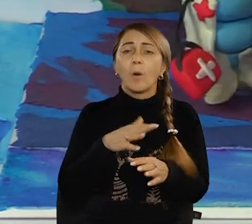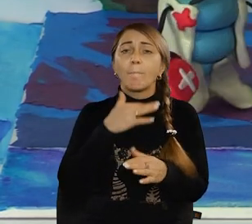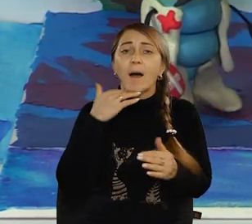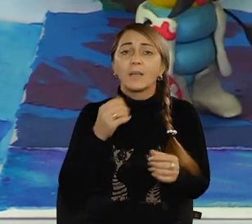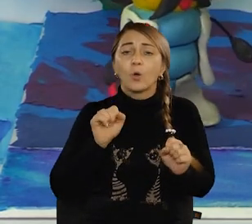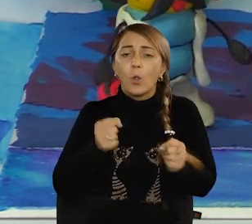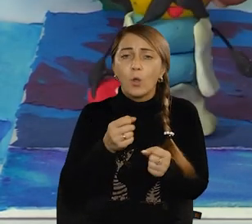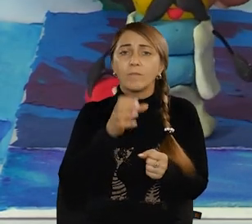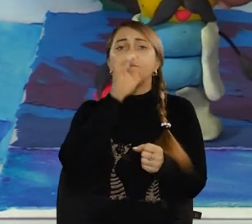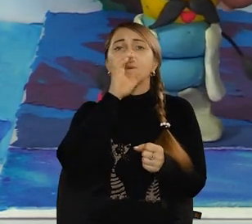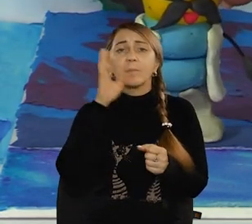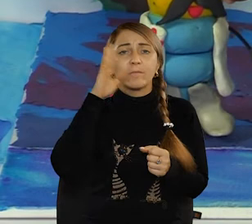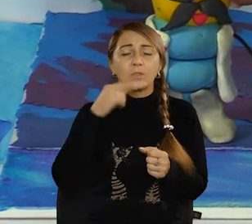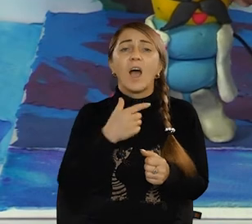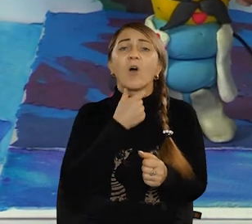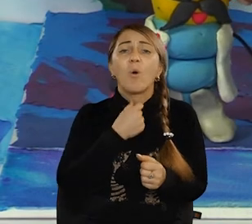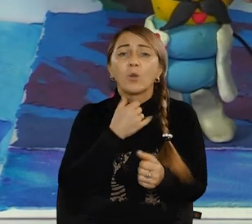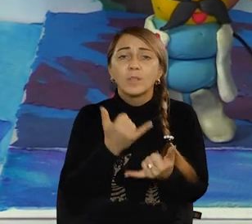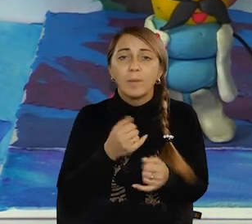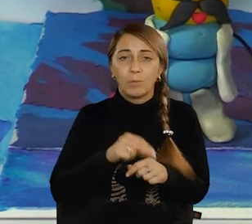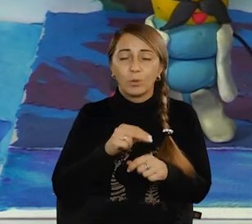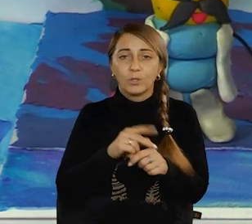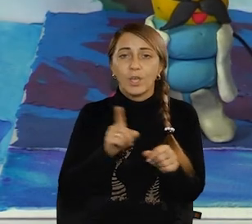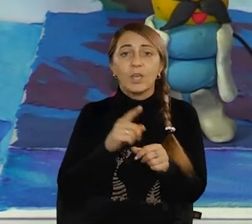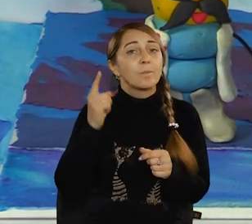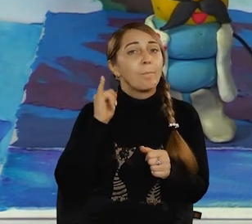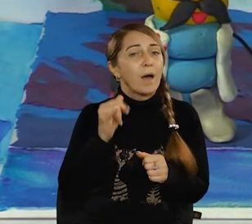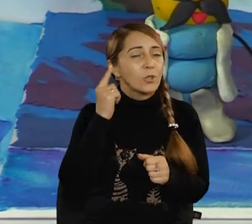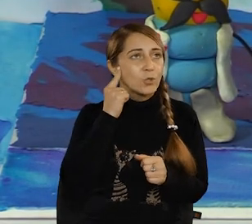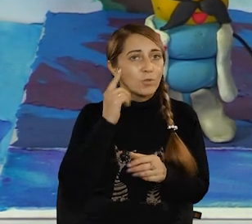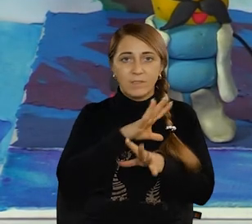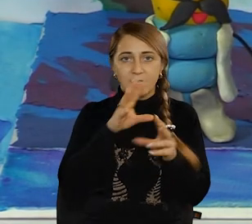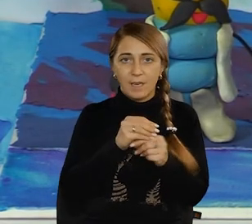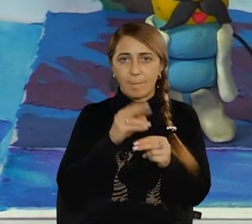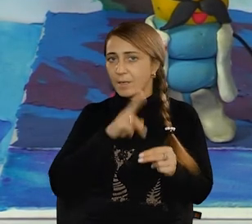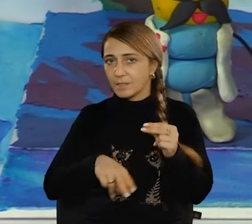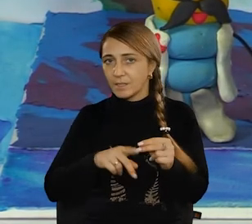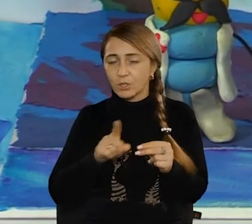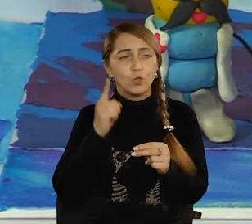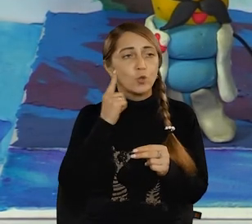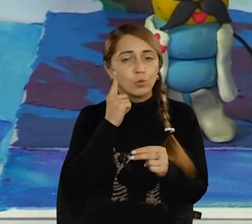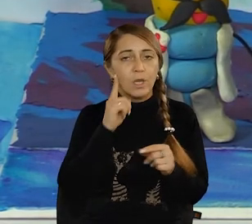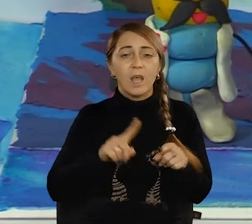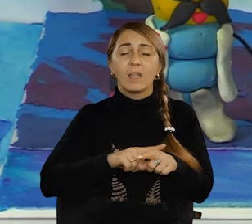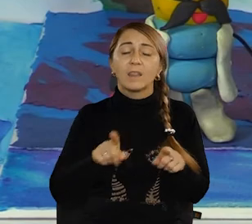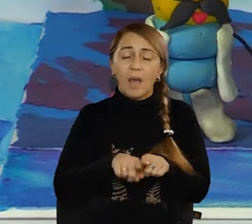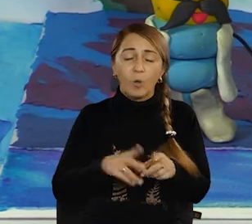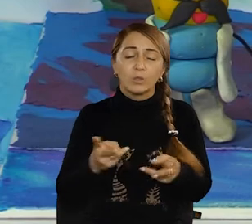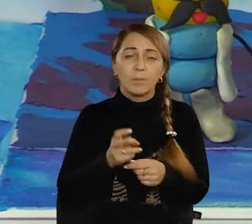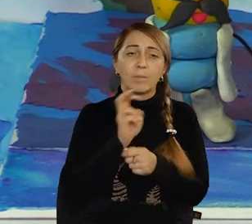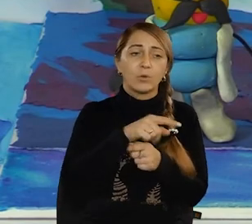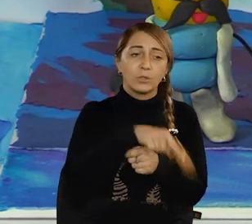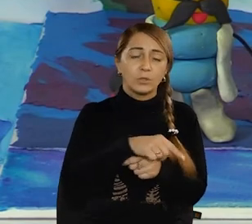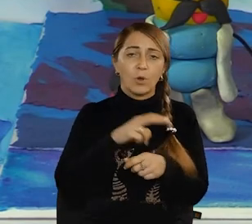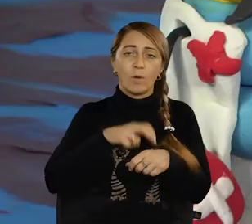багато випити, а тепер горло болить. Якщо ж погано чуєш або взагалі перестаєш чути, тоді також треба звертатися